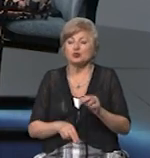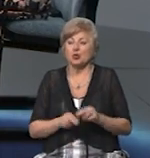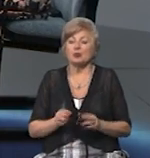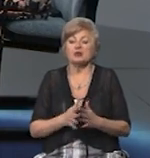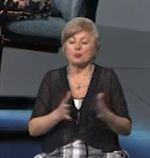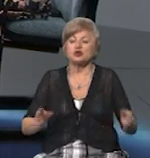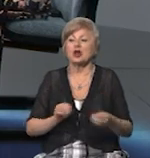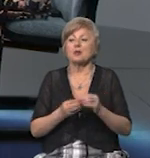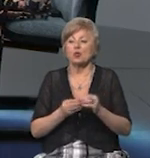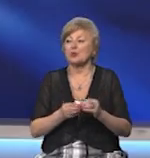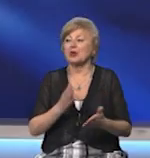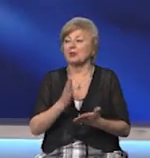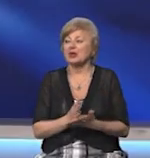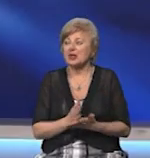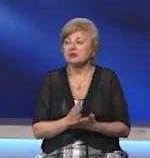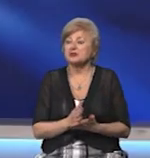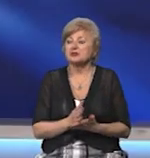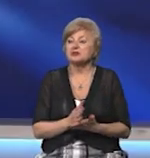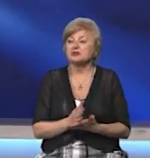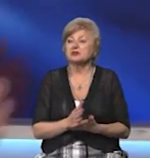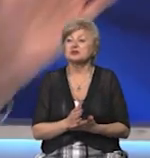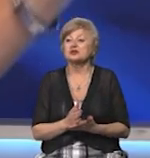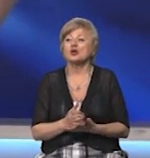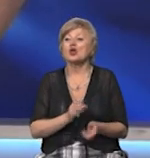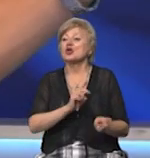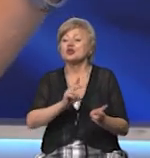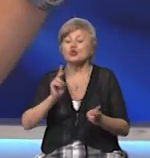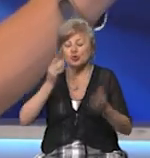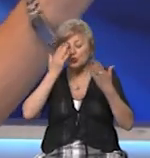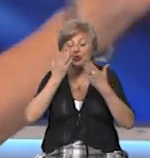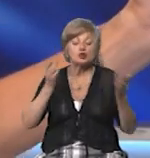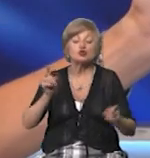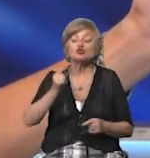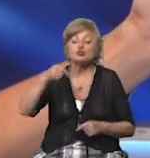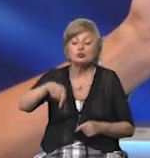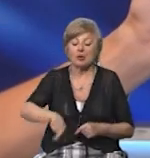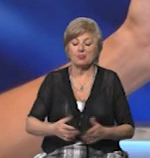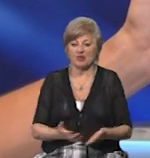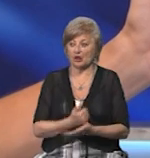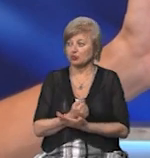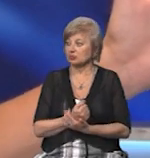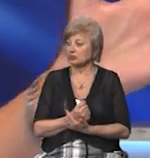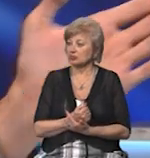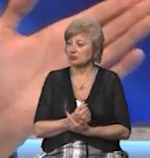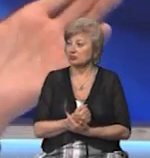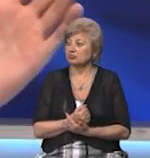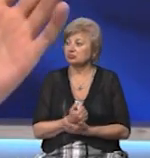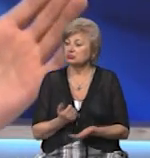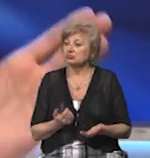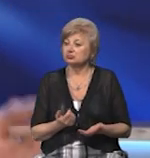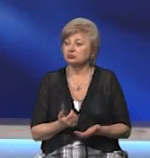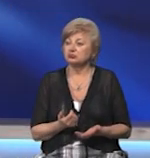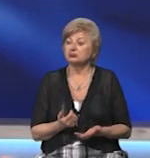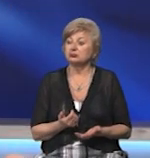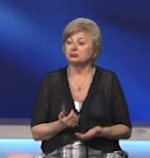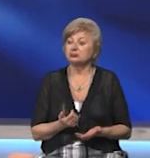найбільша проблема є в тому, що достоменно ніхто не знає, що вони там знайдуть. Тобто, для